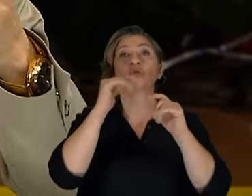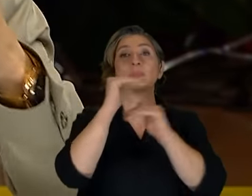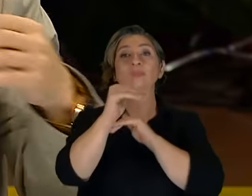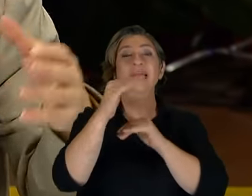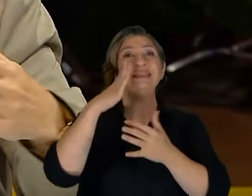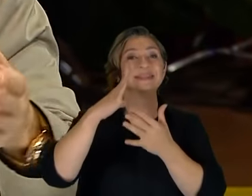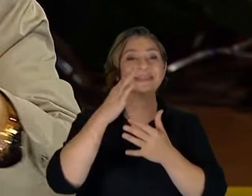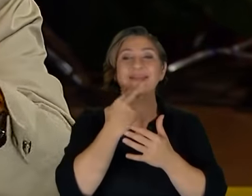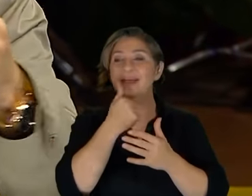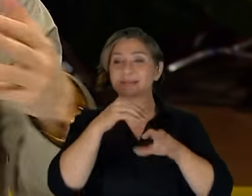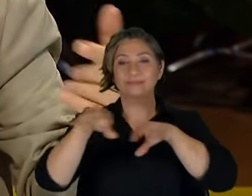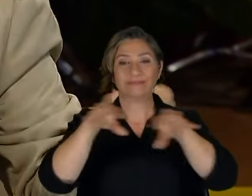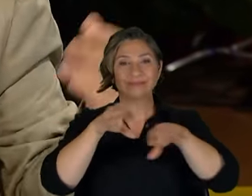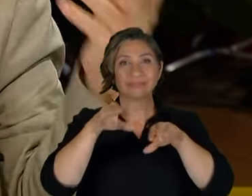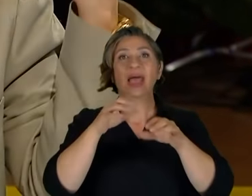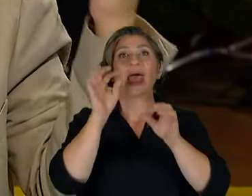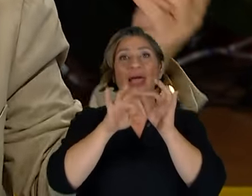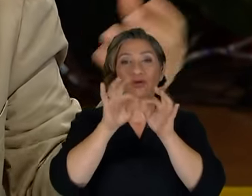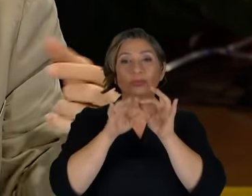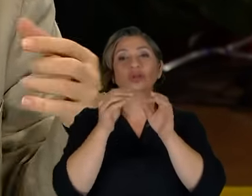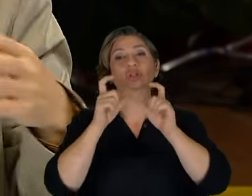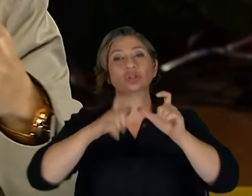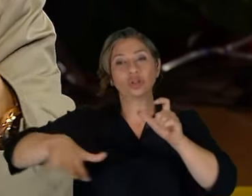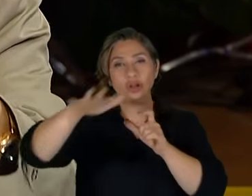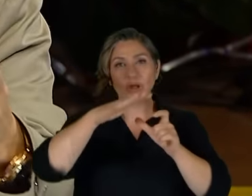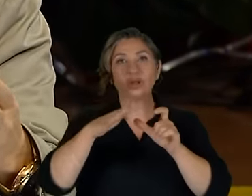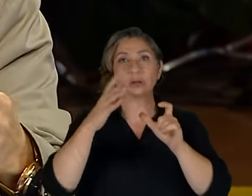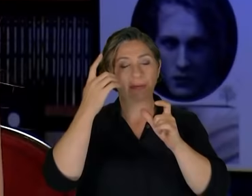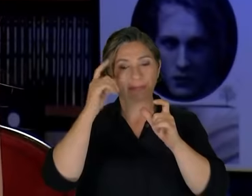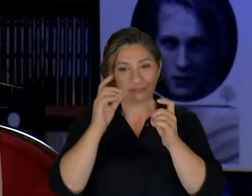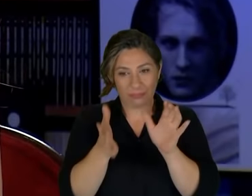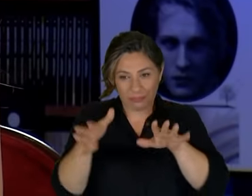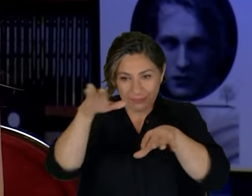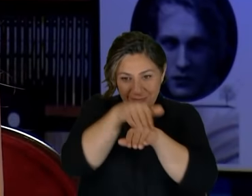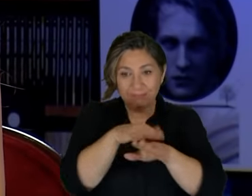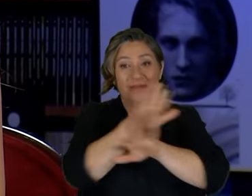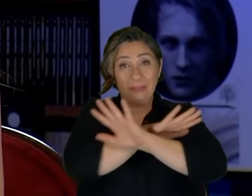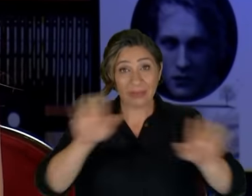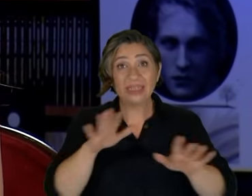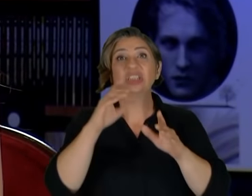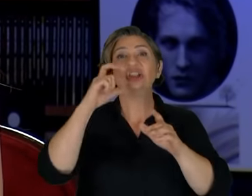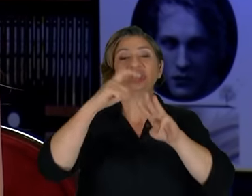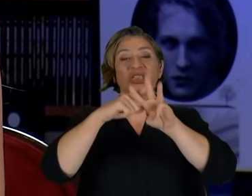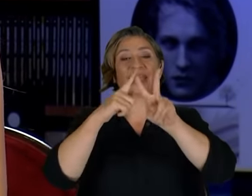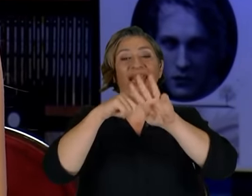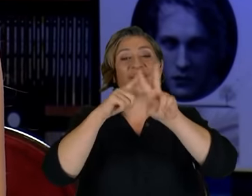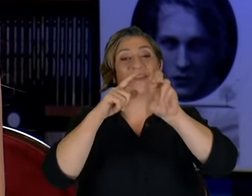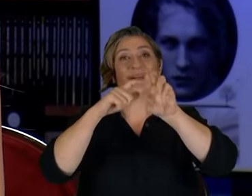cinsiyet alanında yüksek lisansınızı ve ekonomi ve çalışma sosyolojisi oryantasyonunuzu tamamlayarak Cenevre Üniversitesi'nden mezun